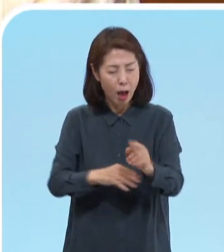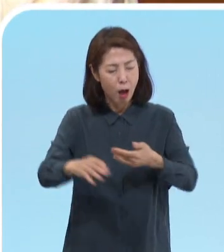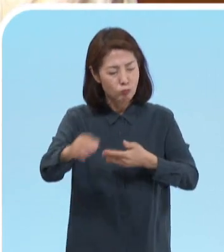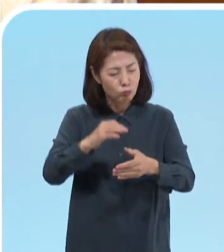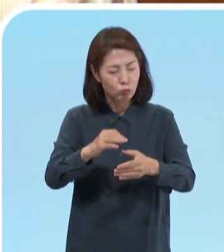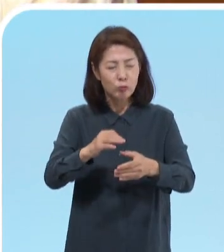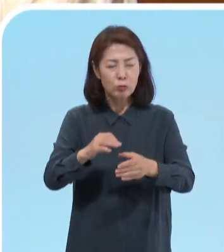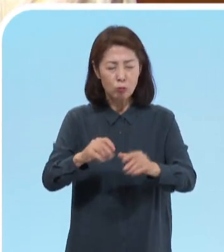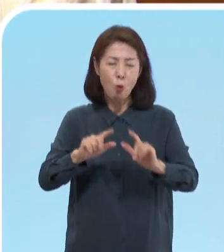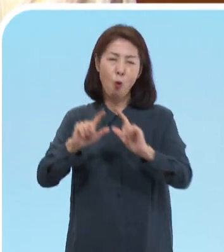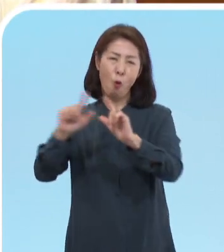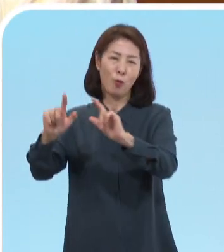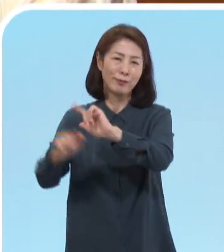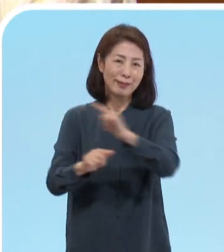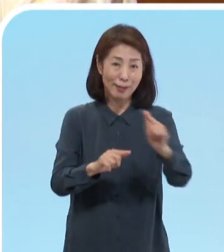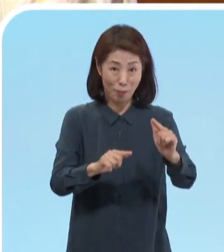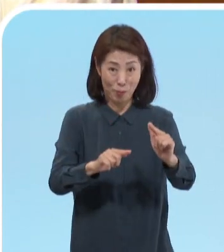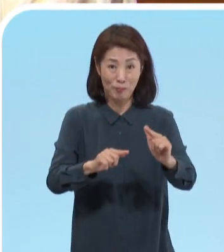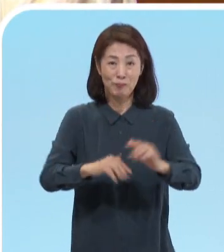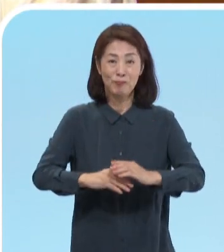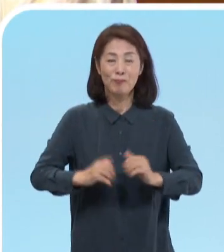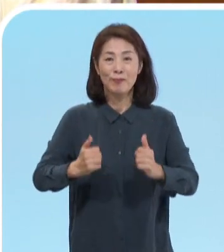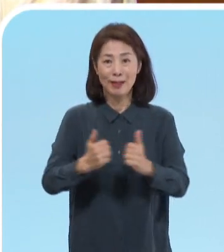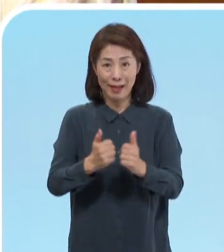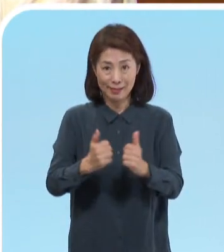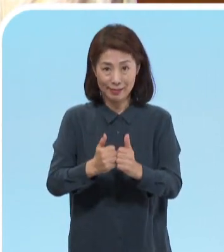告などを行っているそうです。